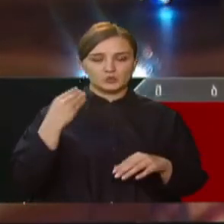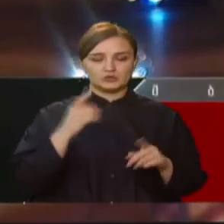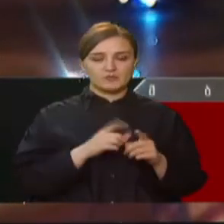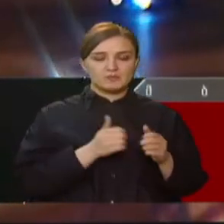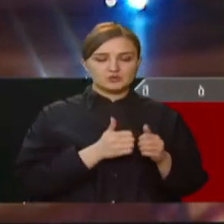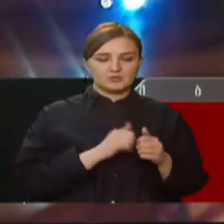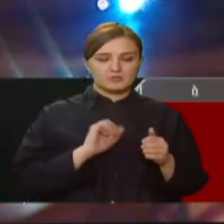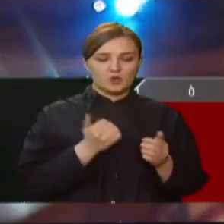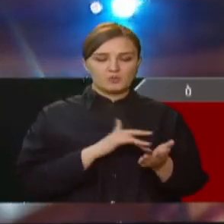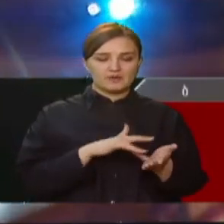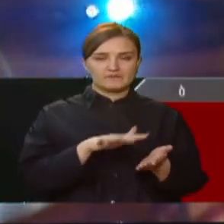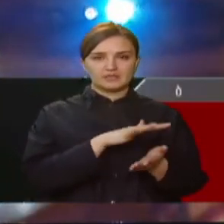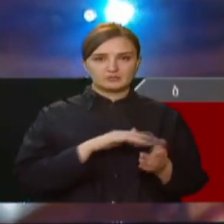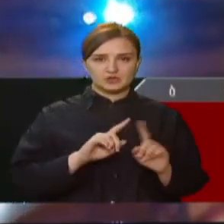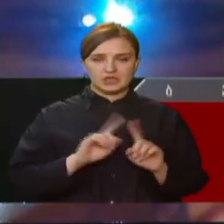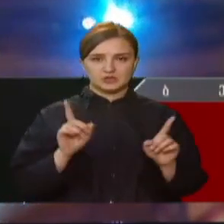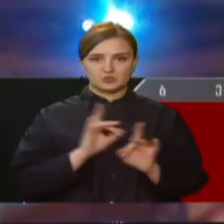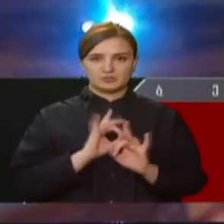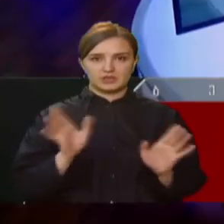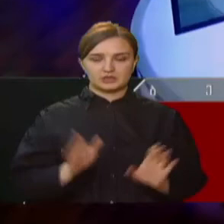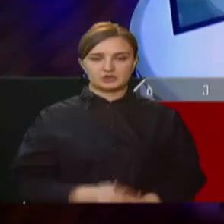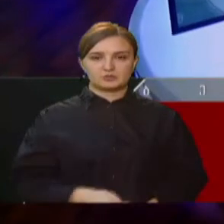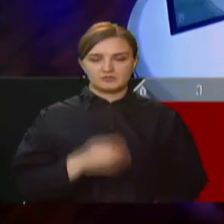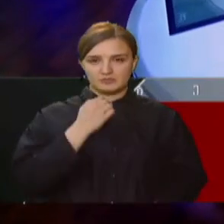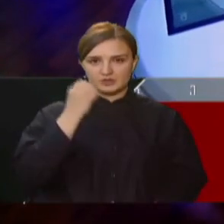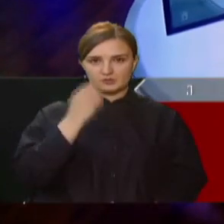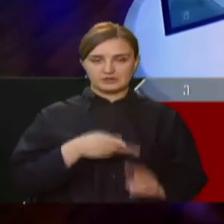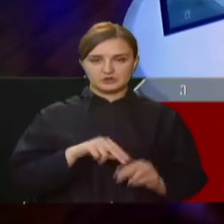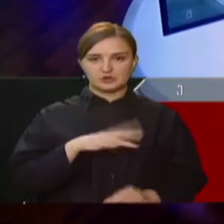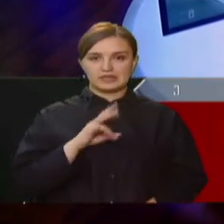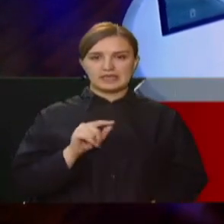da megobar kveqnebshi gansakutrebulad aghinishneba. Madloba, es iqo Natia Kenkadze.